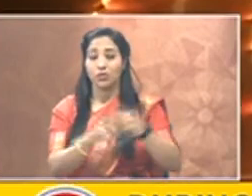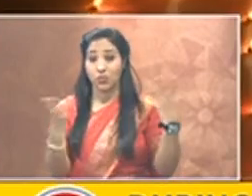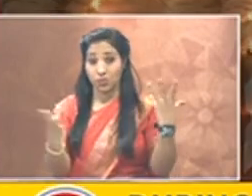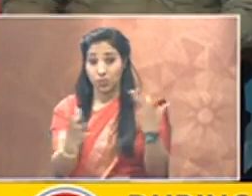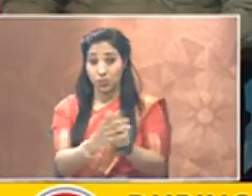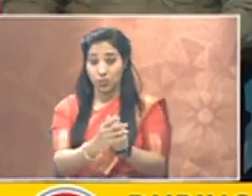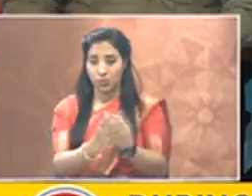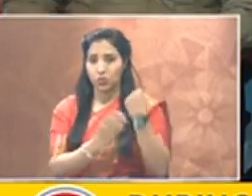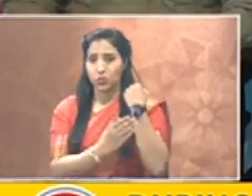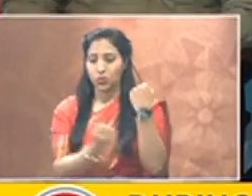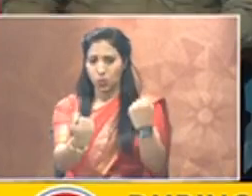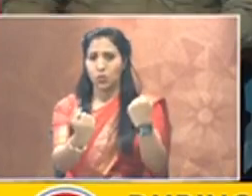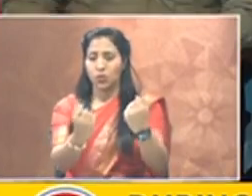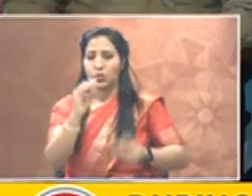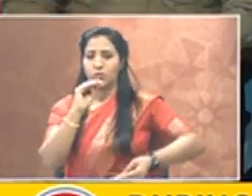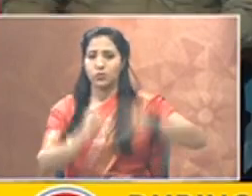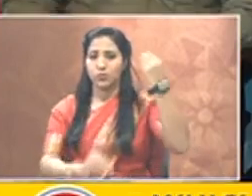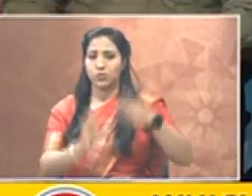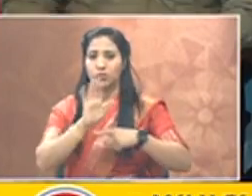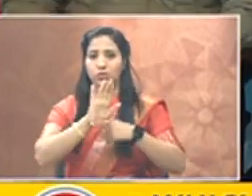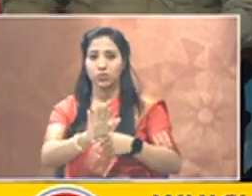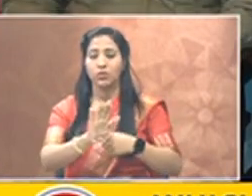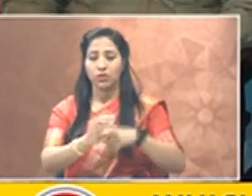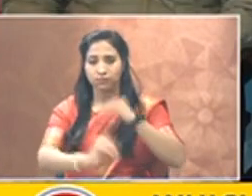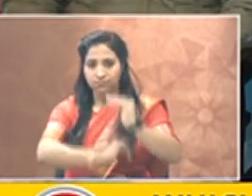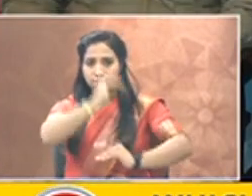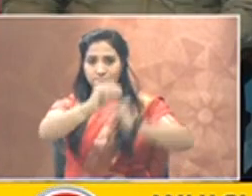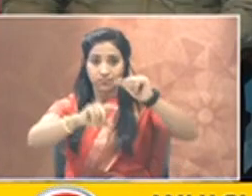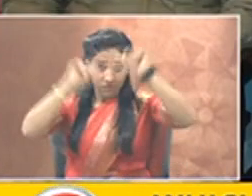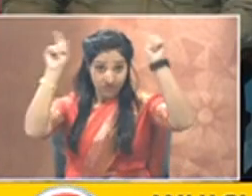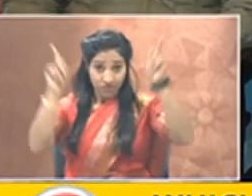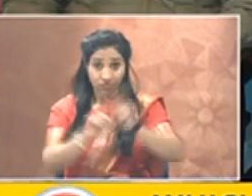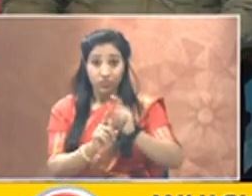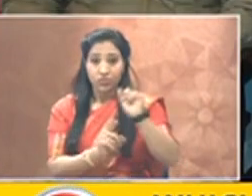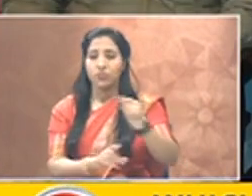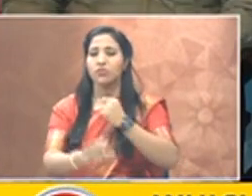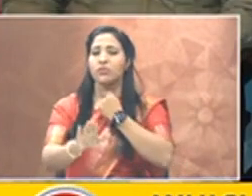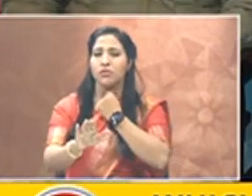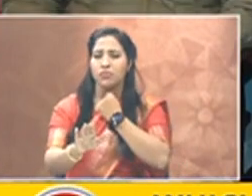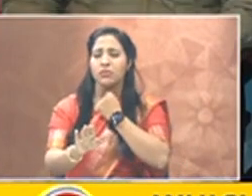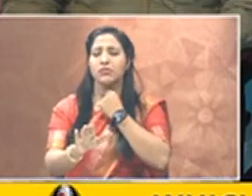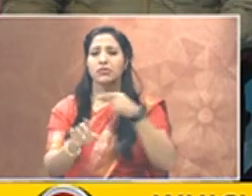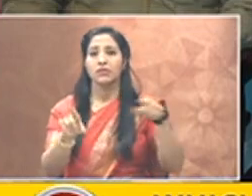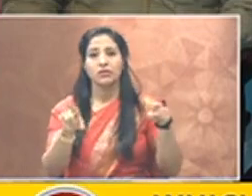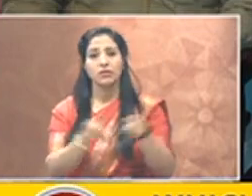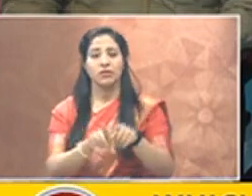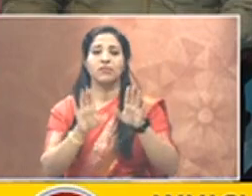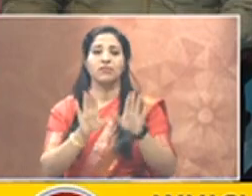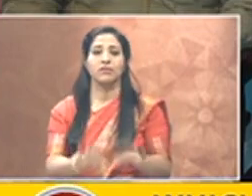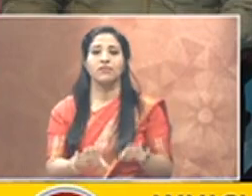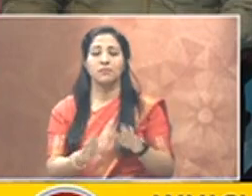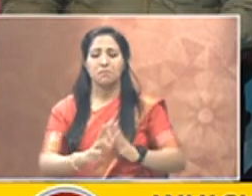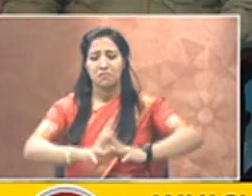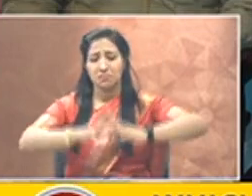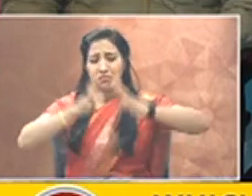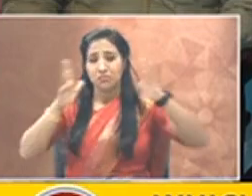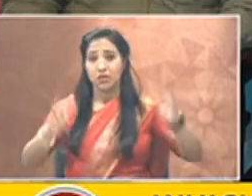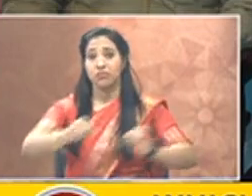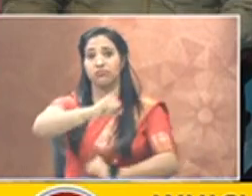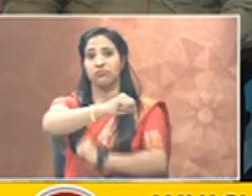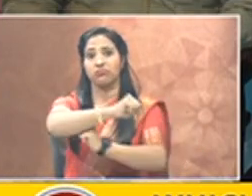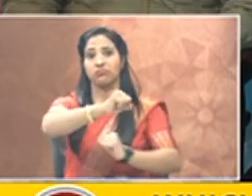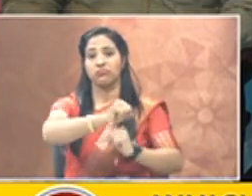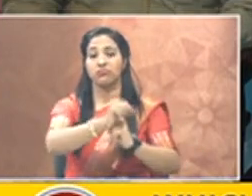सामूहिकता की शक्ति देखी, जो विकसित भारत के हमारे संकल्पों का भी बहुत बड़ा आधार